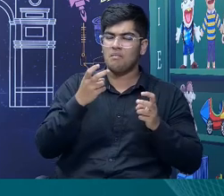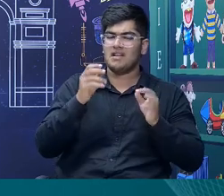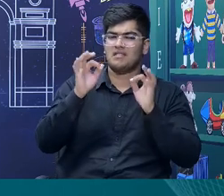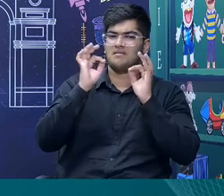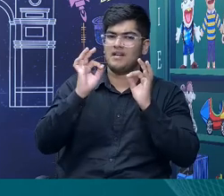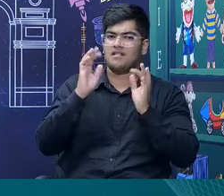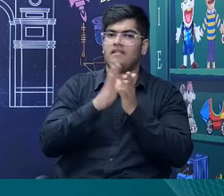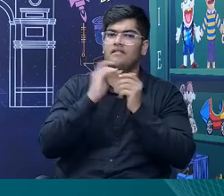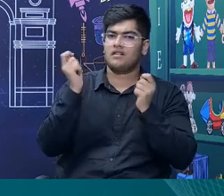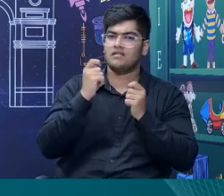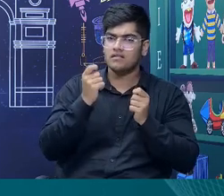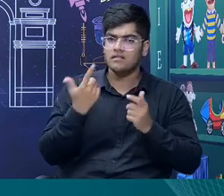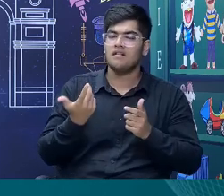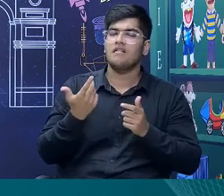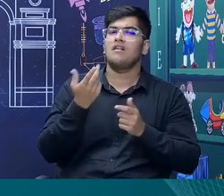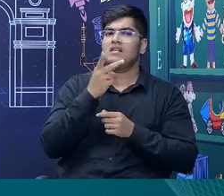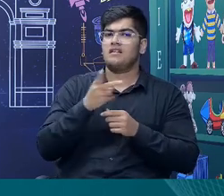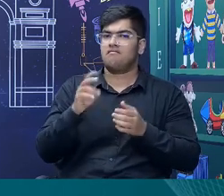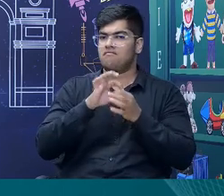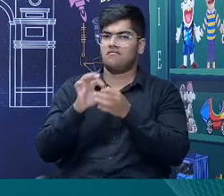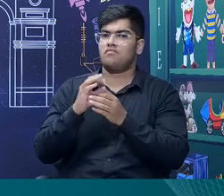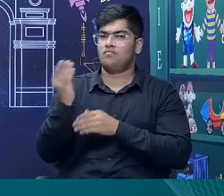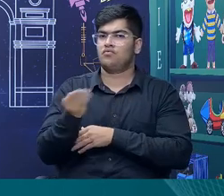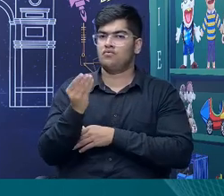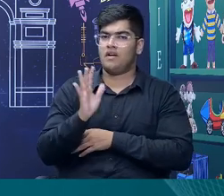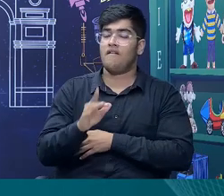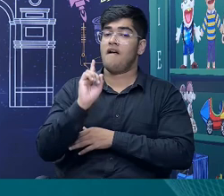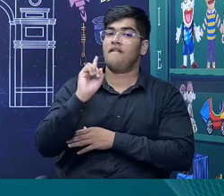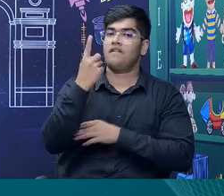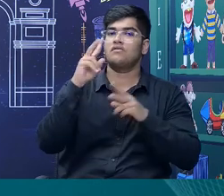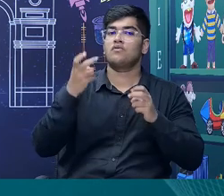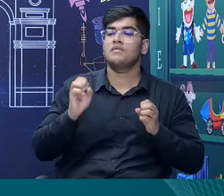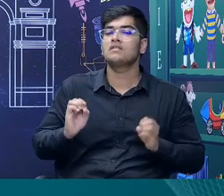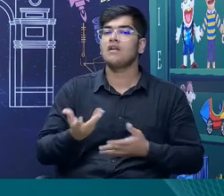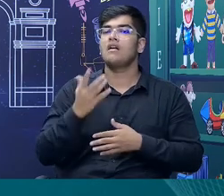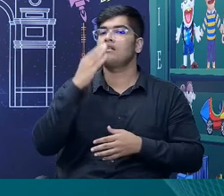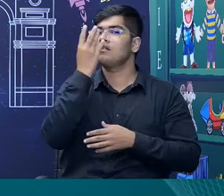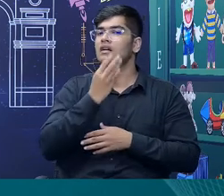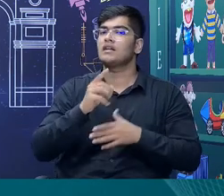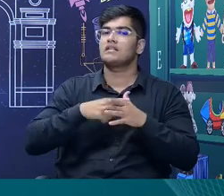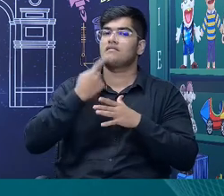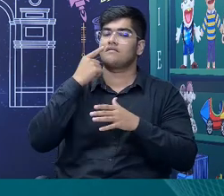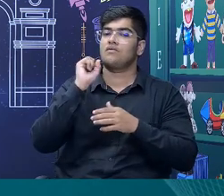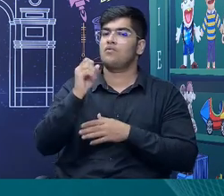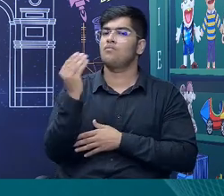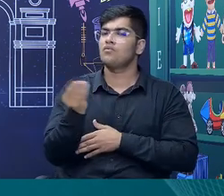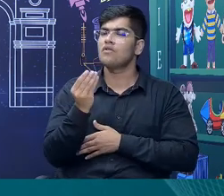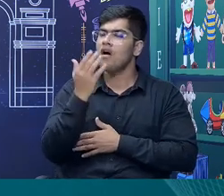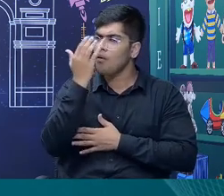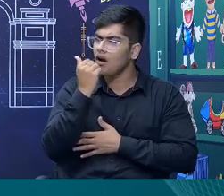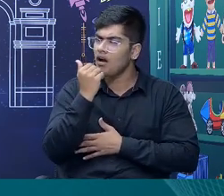पूजा हो किसी भी त्योहार पे हो तो हम सबसे पहले गणेश जी की पूजा करते हैं ऐसा क्यों करते हैं बिल्कुल सही